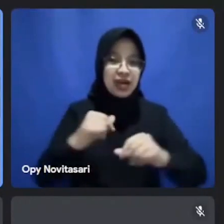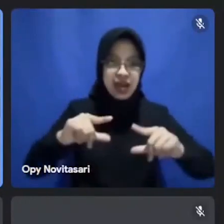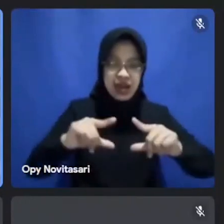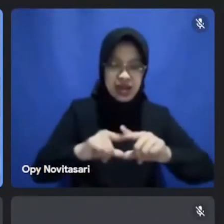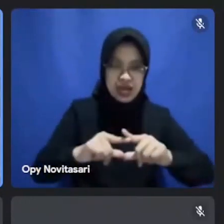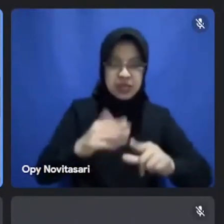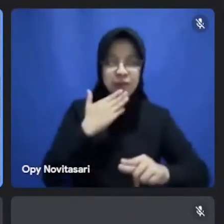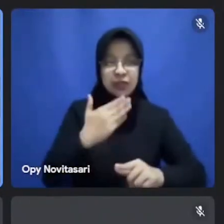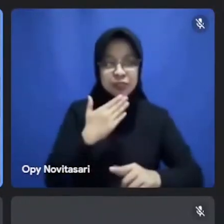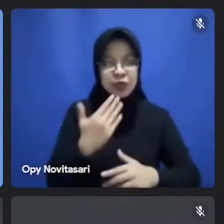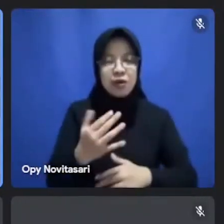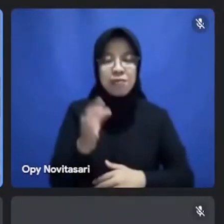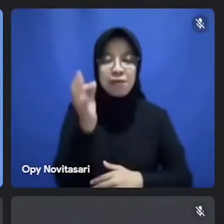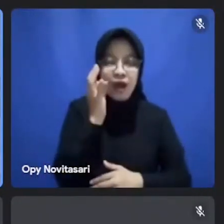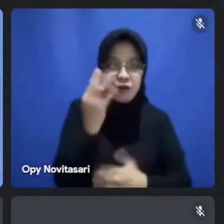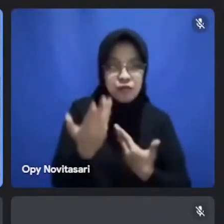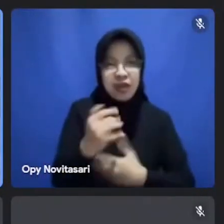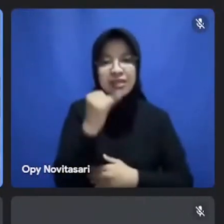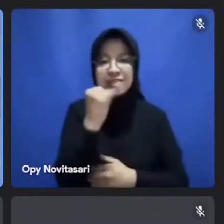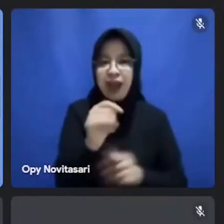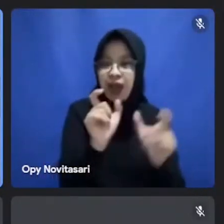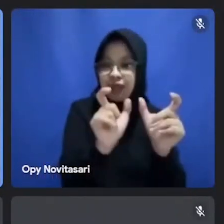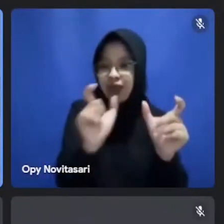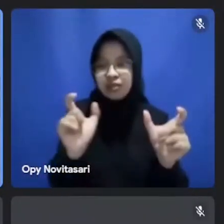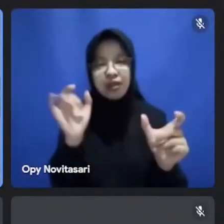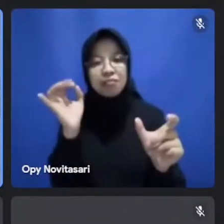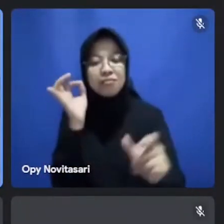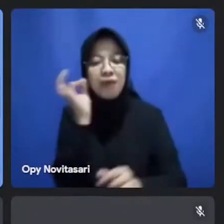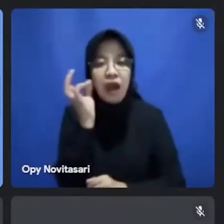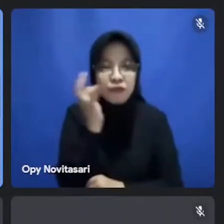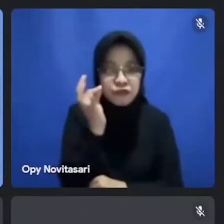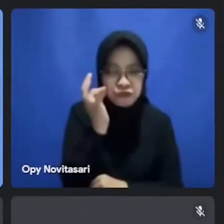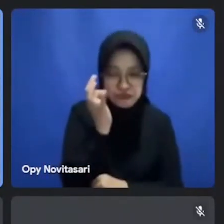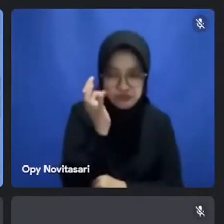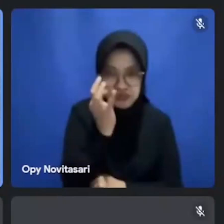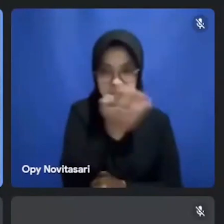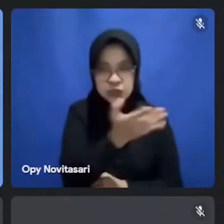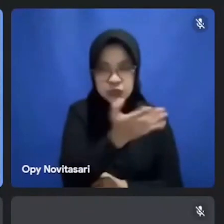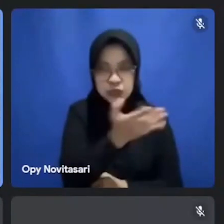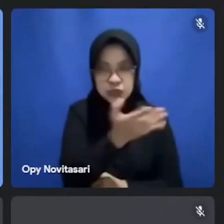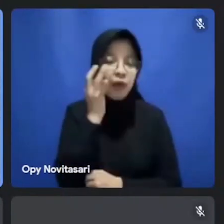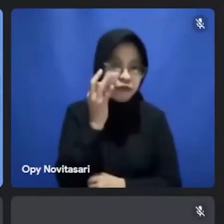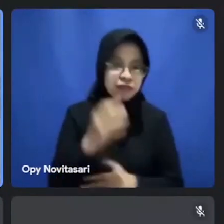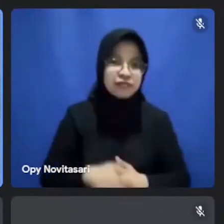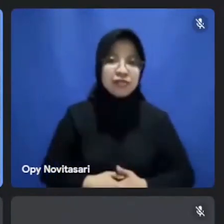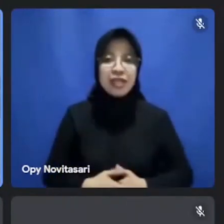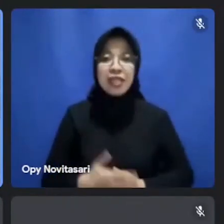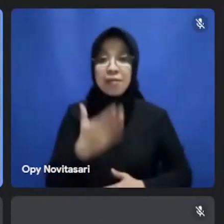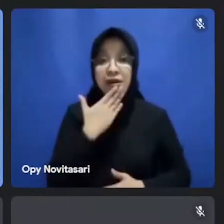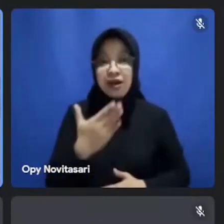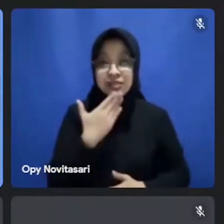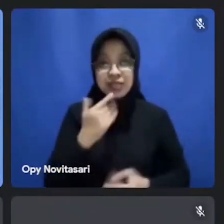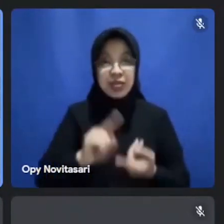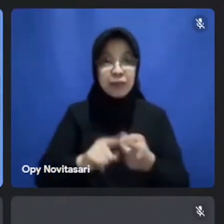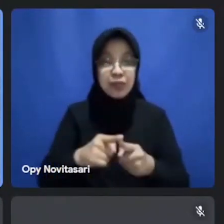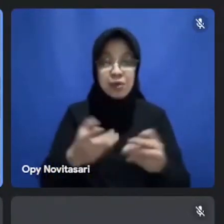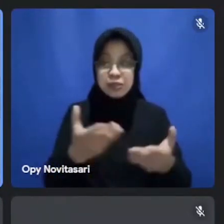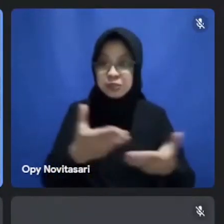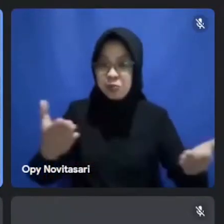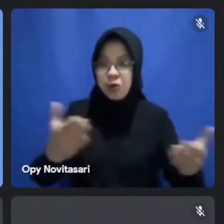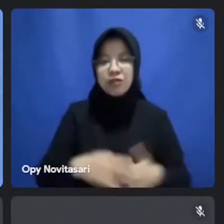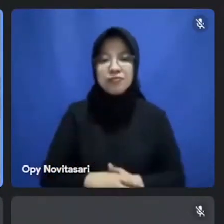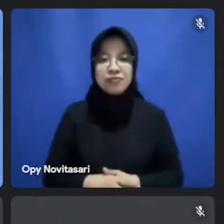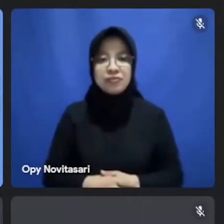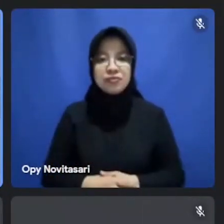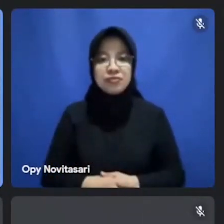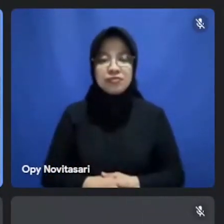ada salah kata dan eh khilaf saya juga mohon maaf eh untuk seluruhnya eh terima kasih bagi teman-teman sekalian eh